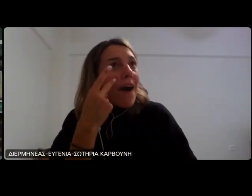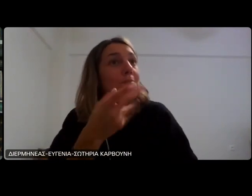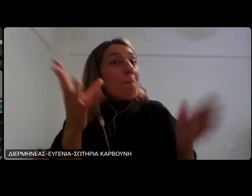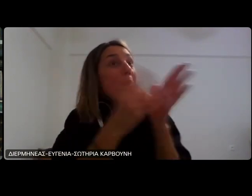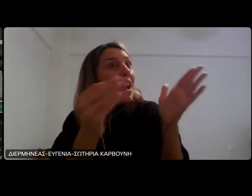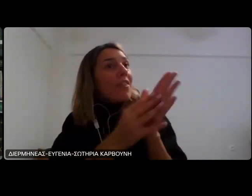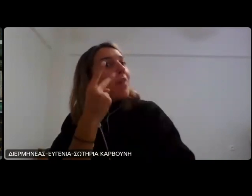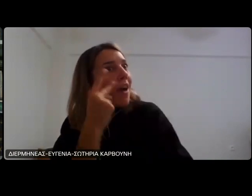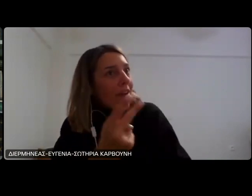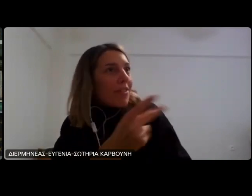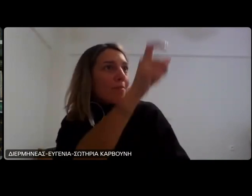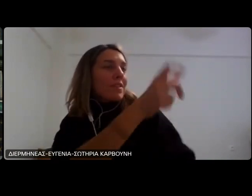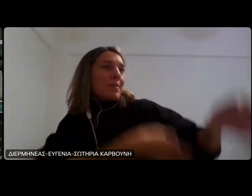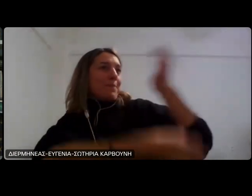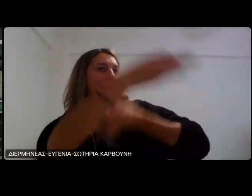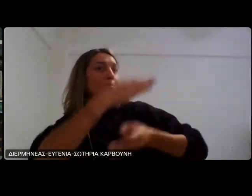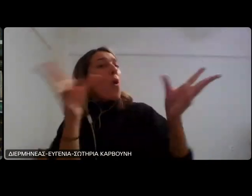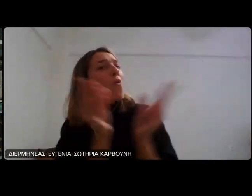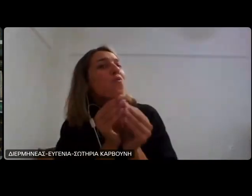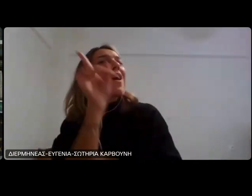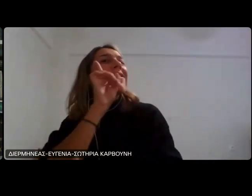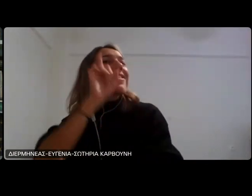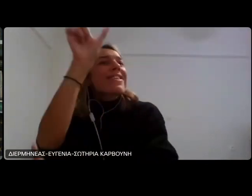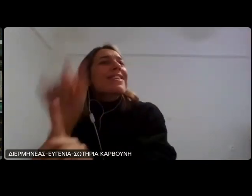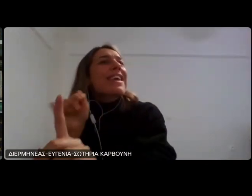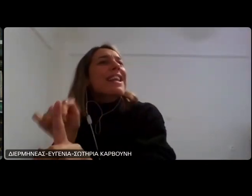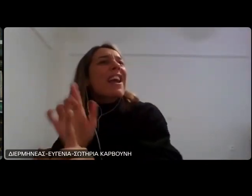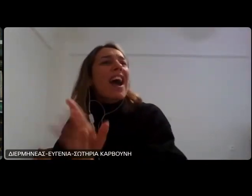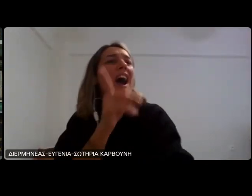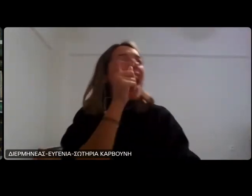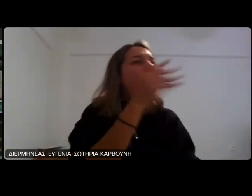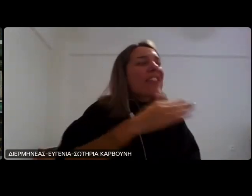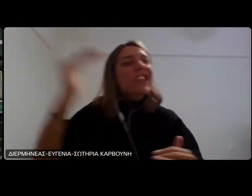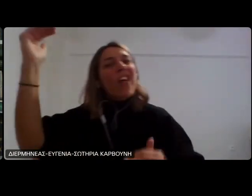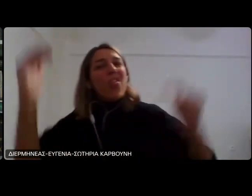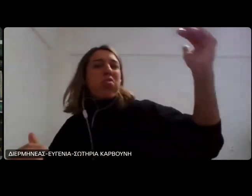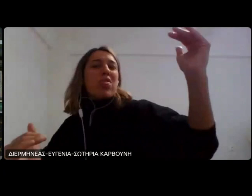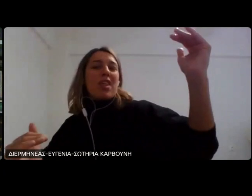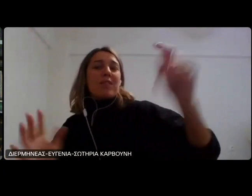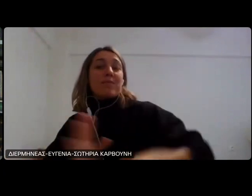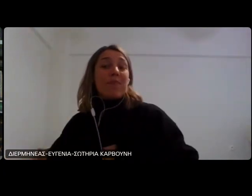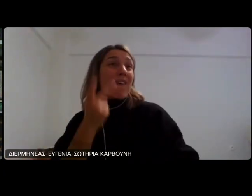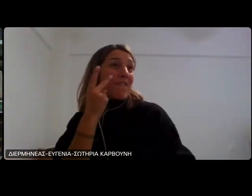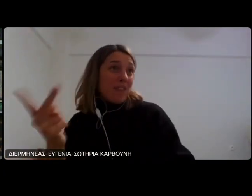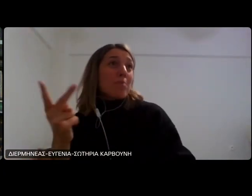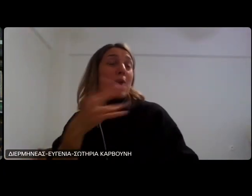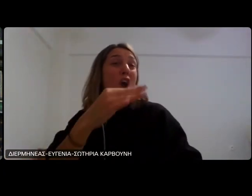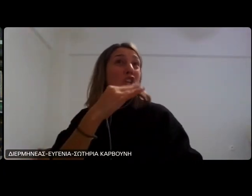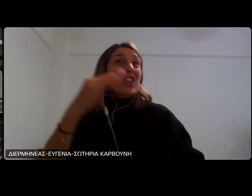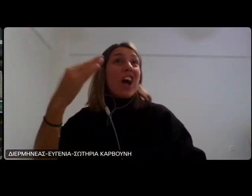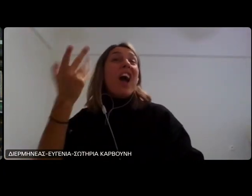άμεση μεταχείριση της γυναίκας, την άνηση μεταχείριση της γυναίκας σε γλωσσικό επίπεδο και